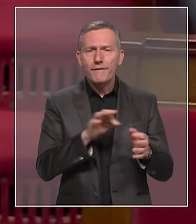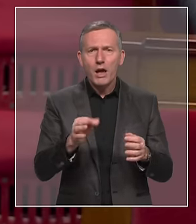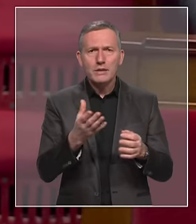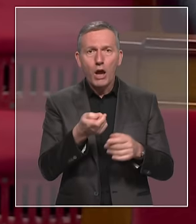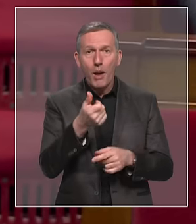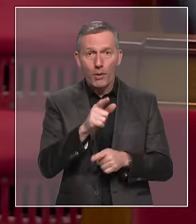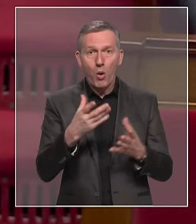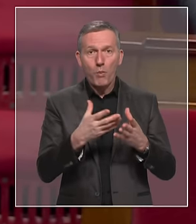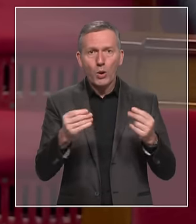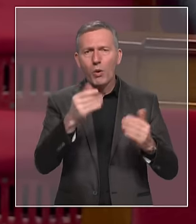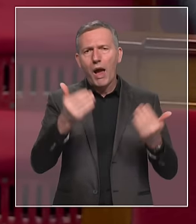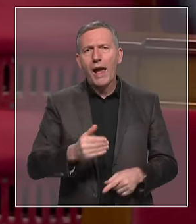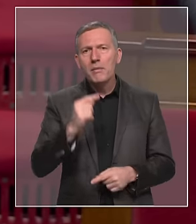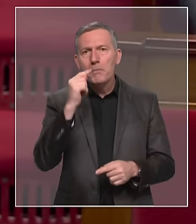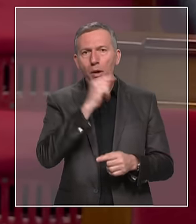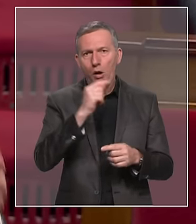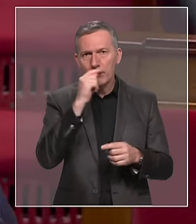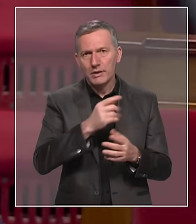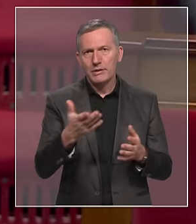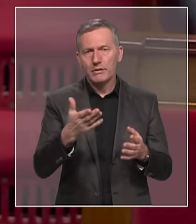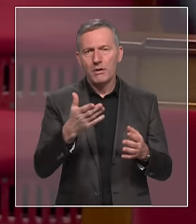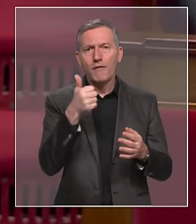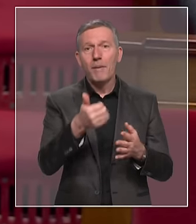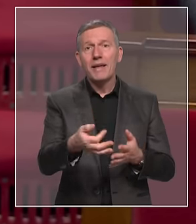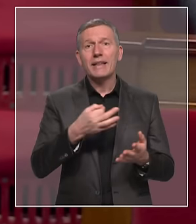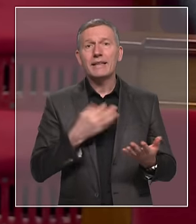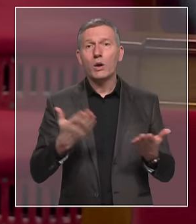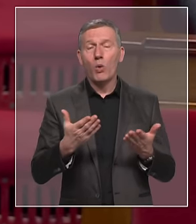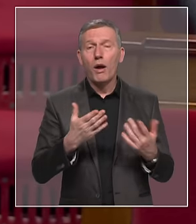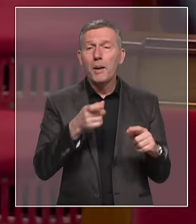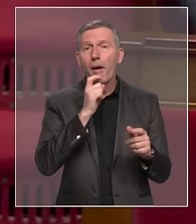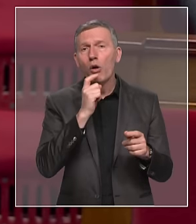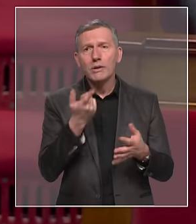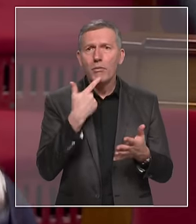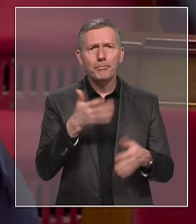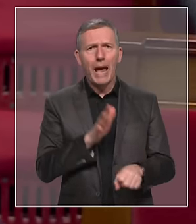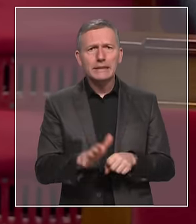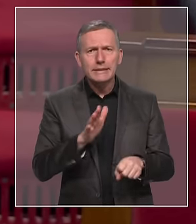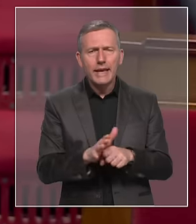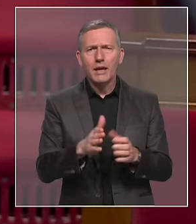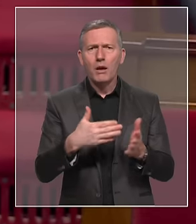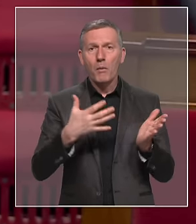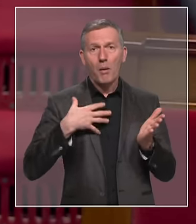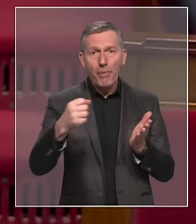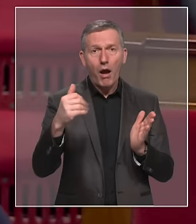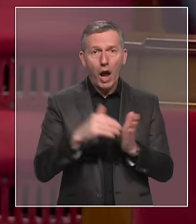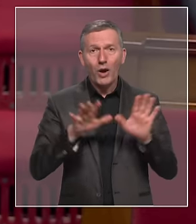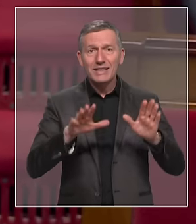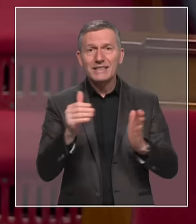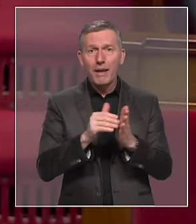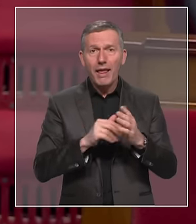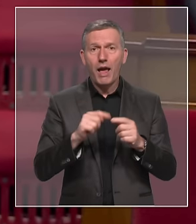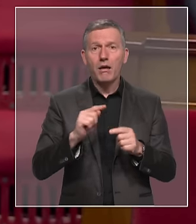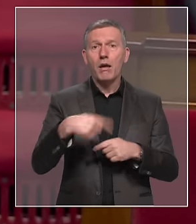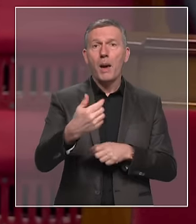peu. Arrêtez de mentir sur le sujet. Vous nous dites en plus que ce n'est pas encore assez. Vous allez nous prendre 10 milliards d'euros cette année, 20